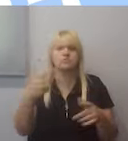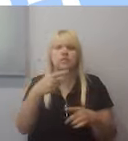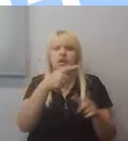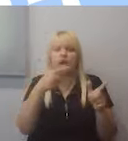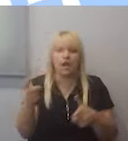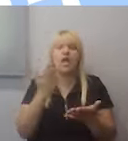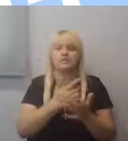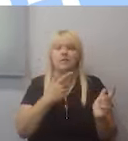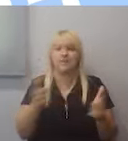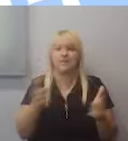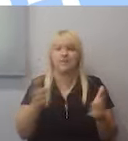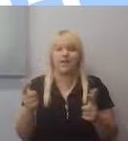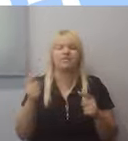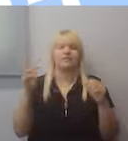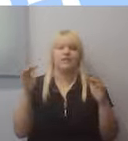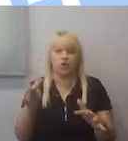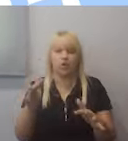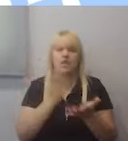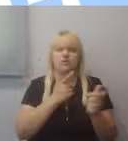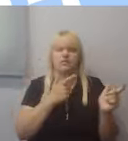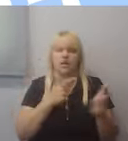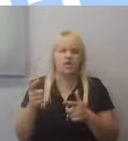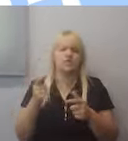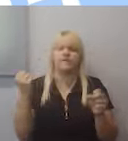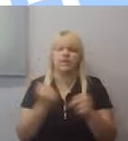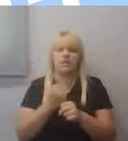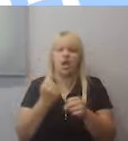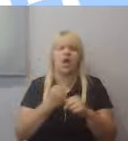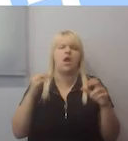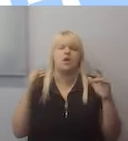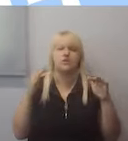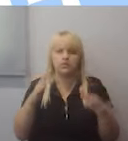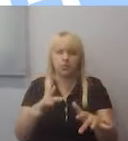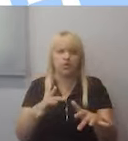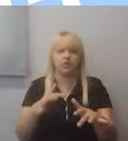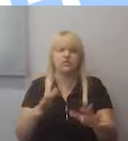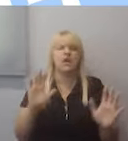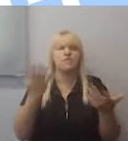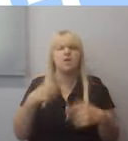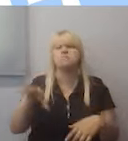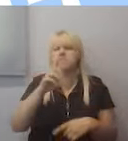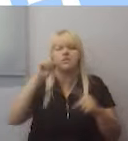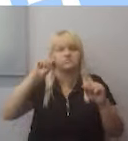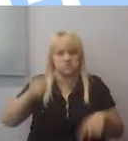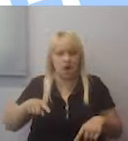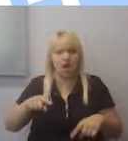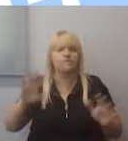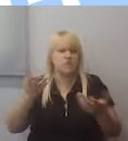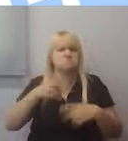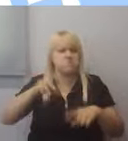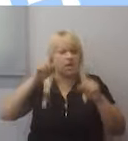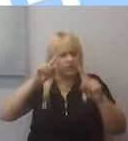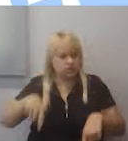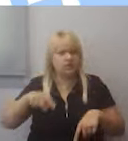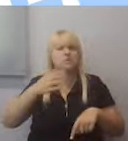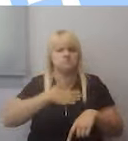vai mēs esam gatavi darīt vai mēs esam tādi kam kas māk un zin to kas viņam jādara